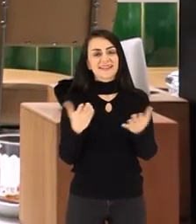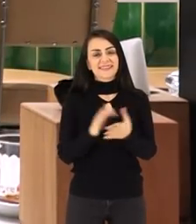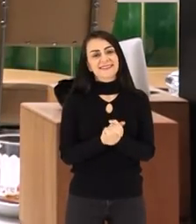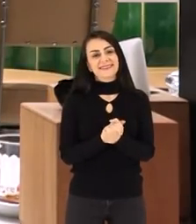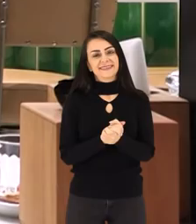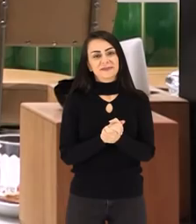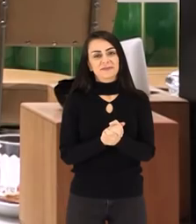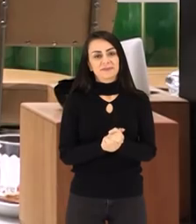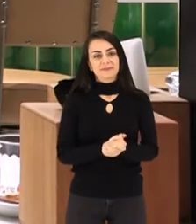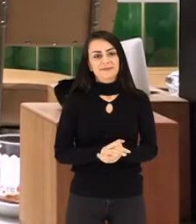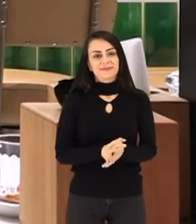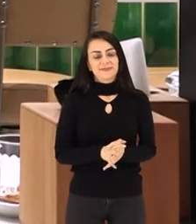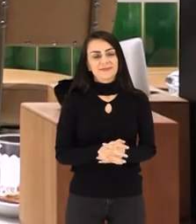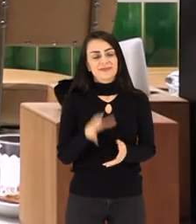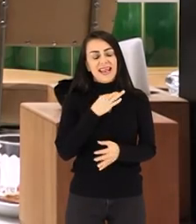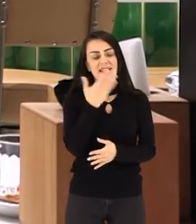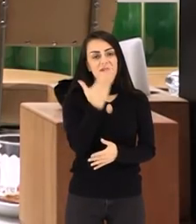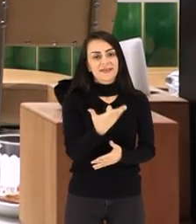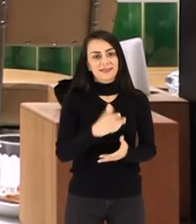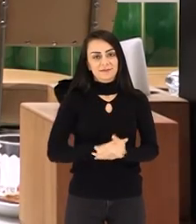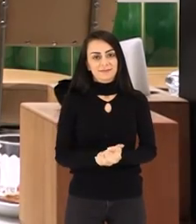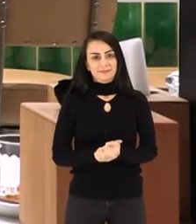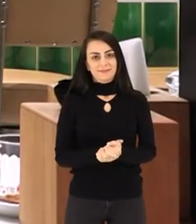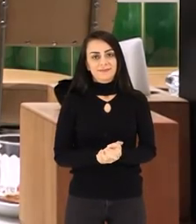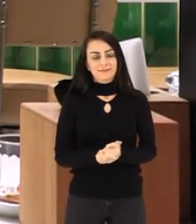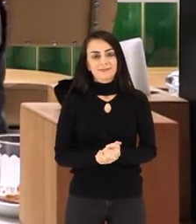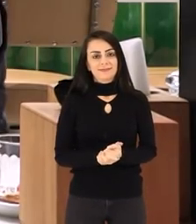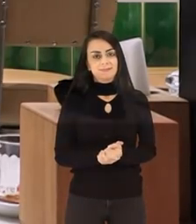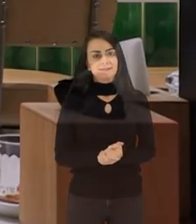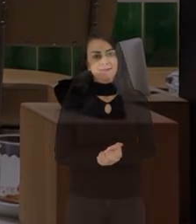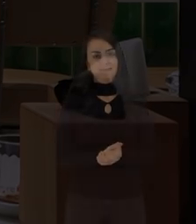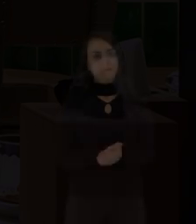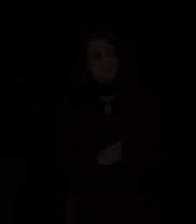Teşekkür ederim. Ben de. Tamam. Hadi yemek yiyelim. Kesin.